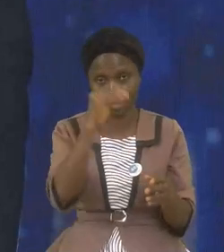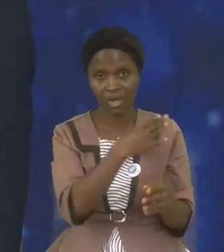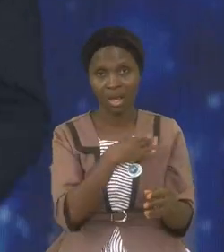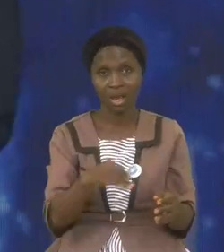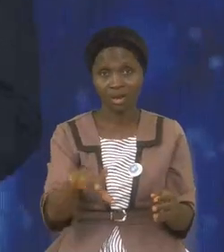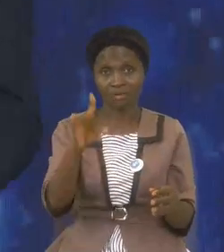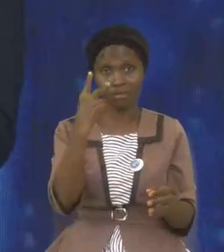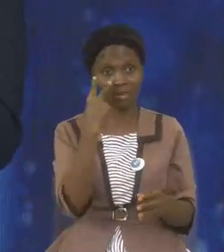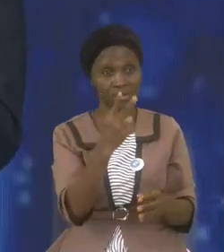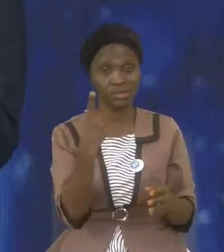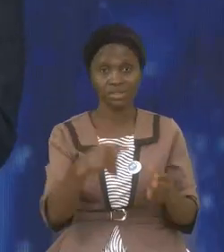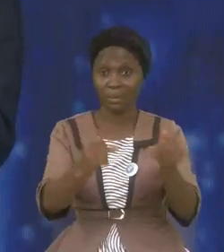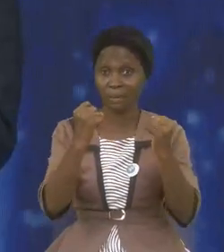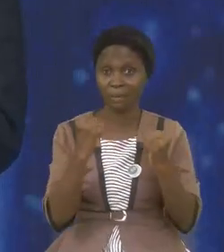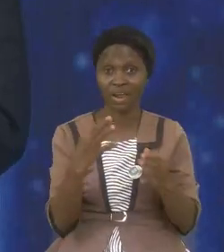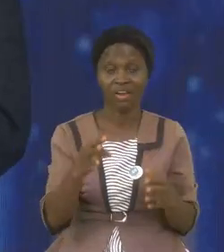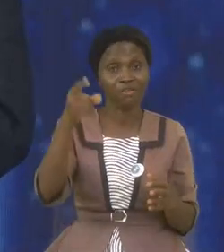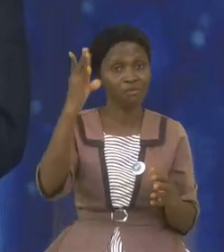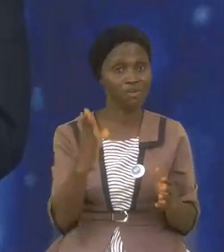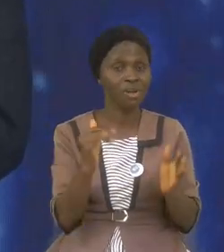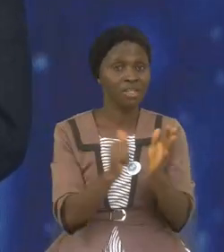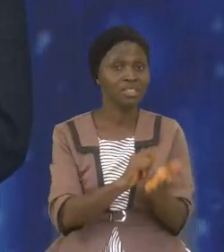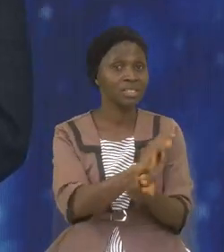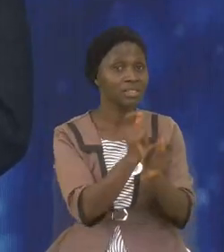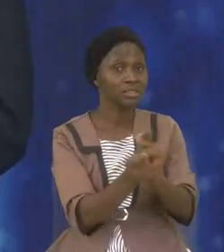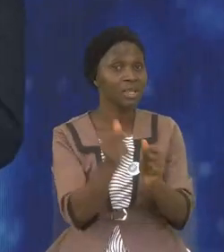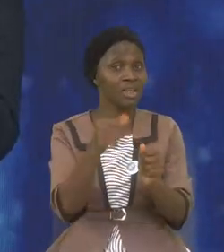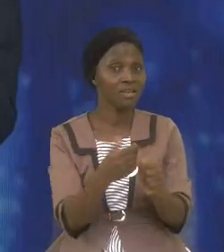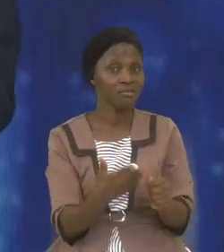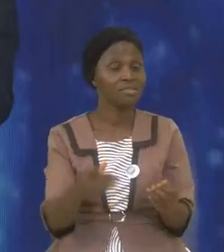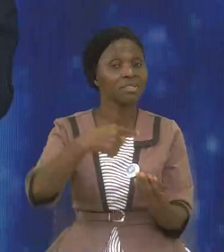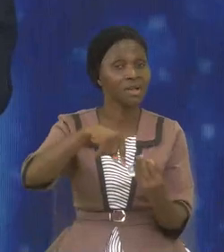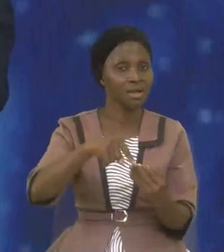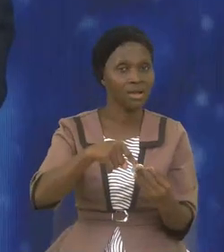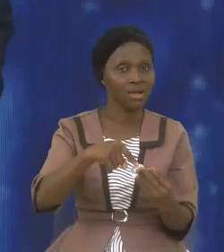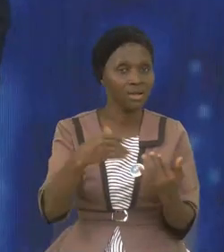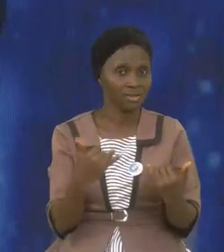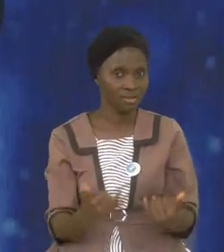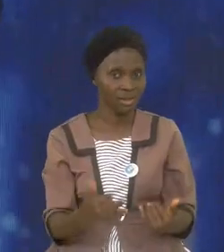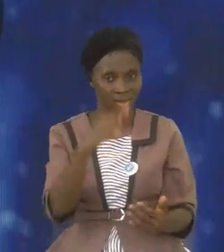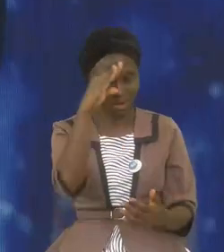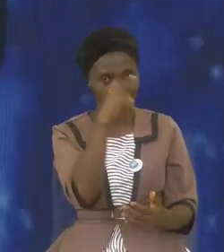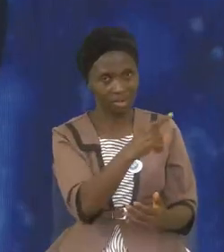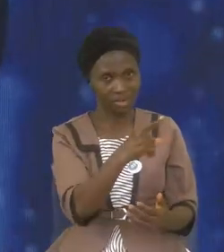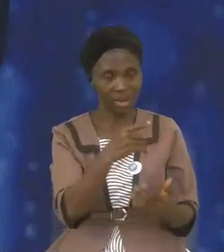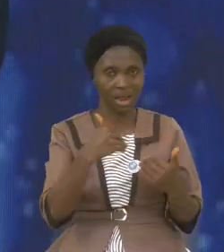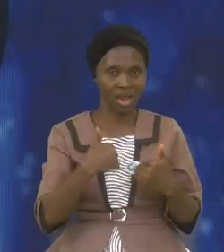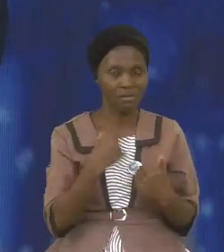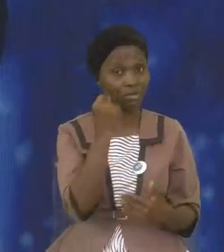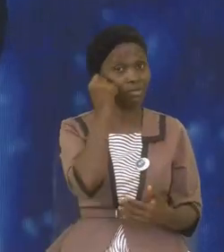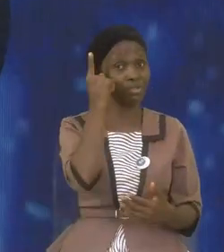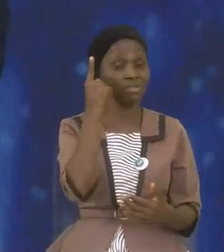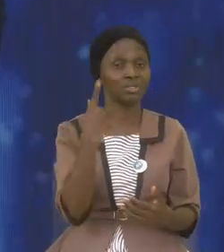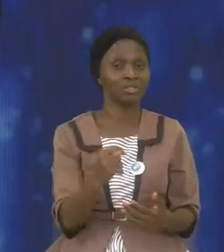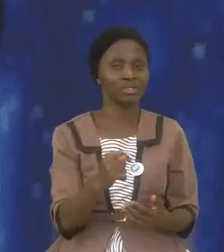la réalité lui est arrivée, il a vu la puissance de Dieu qui a tout transformé dans sa